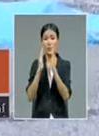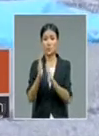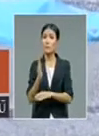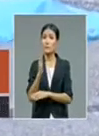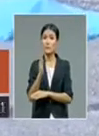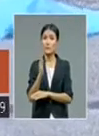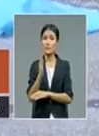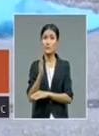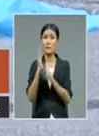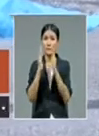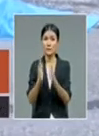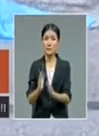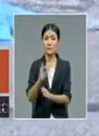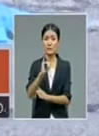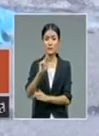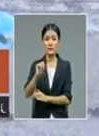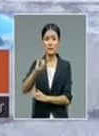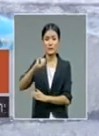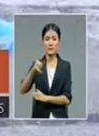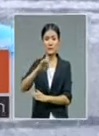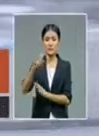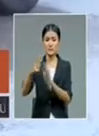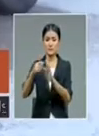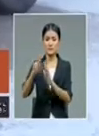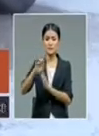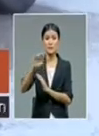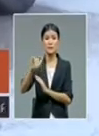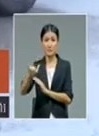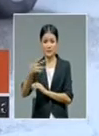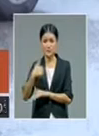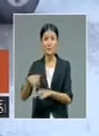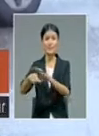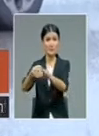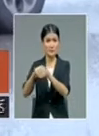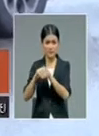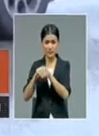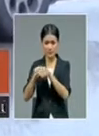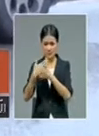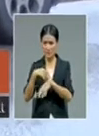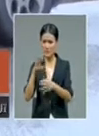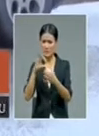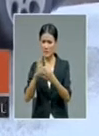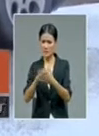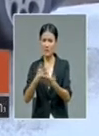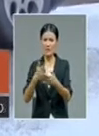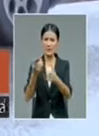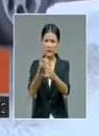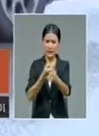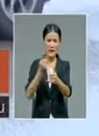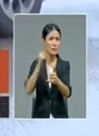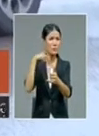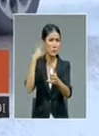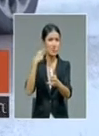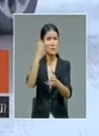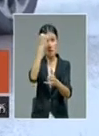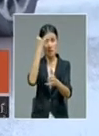ไนจีเรียถูกจับกุมในข้อหาพัวพันกับการเสียชีวิตของวัยรุ่นหญิงชาวอิตาลีที่ถูกหั่นร่างแล้วนำมาใส่กระเป๋